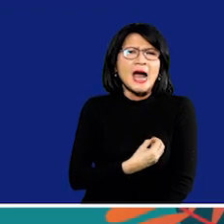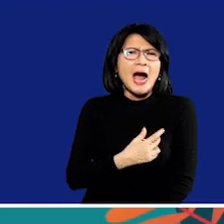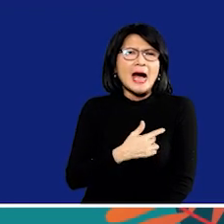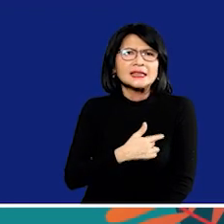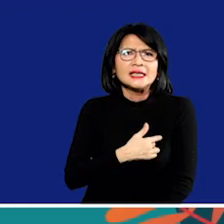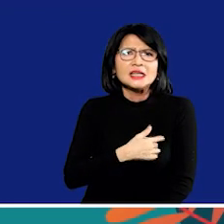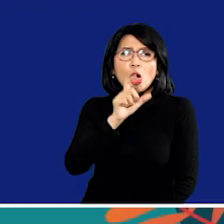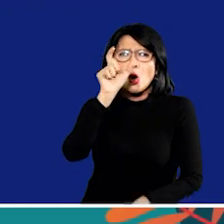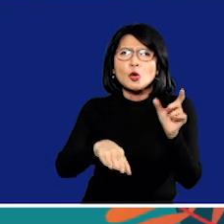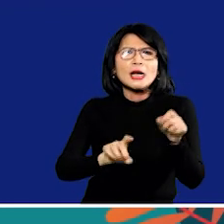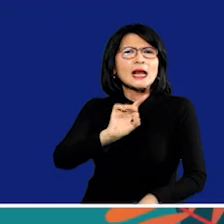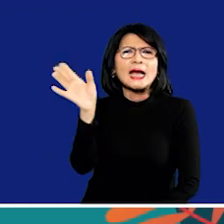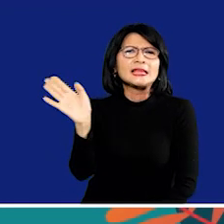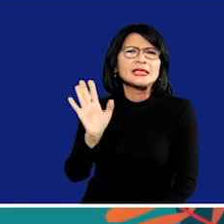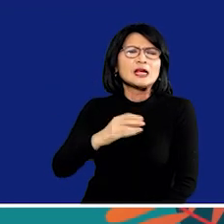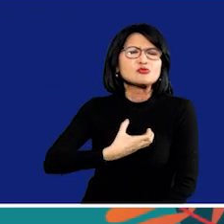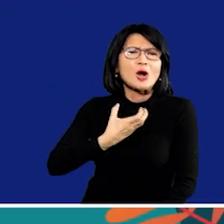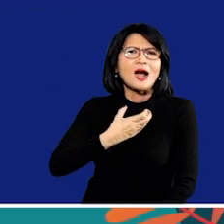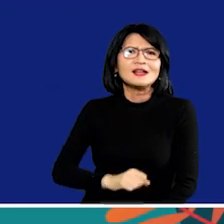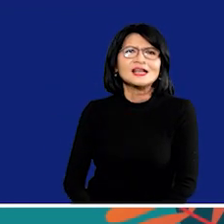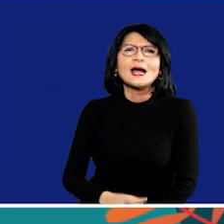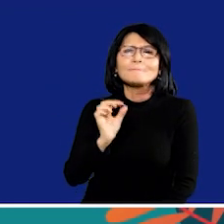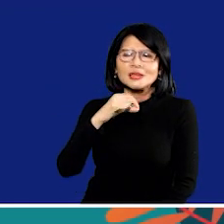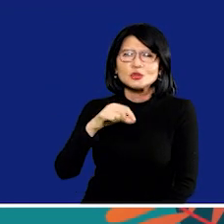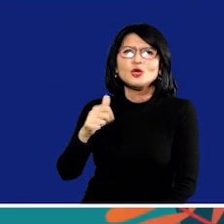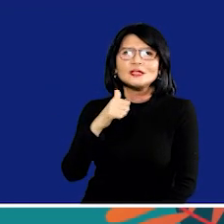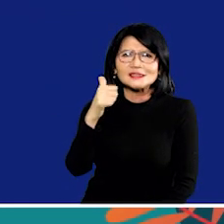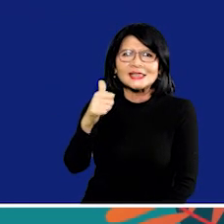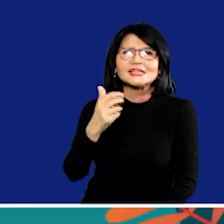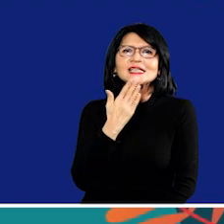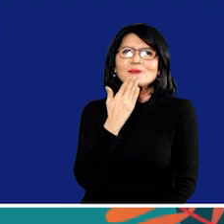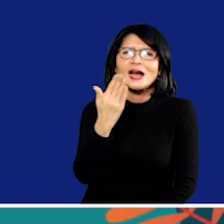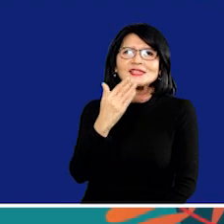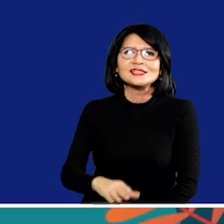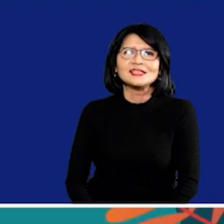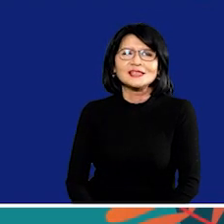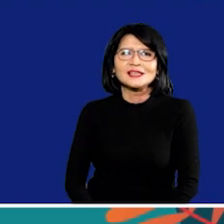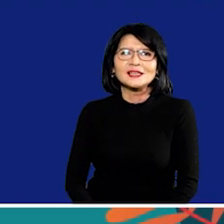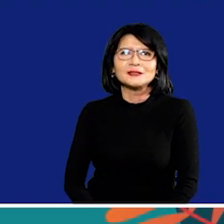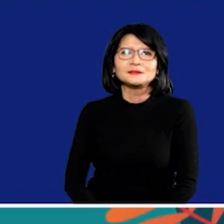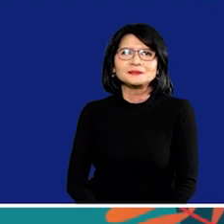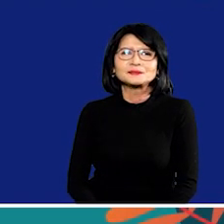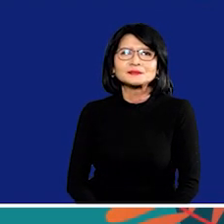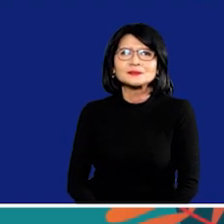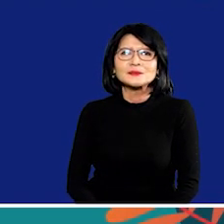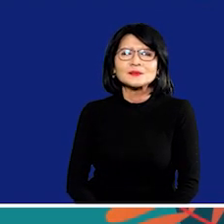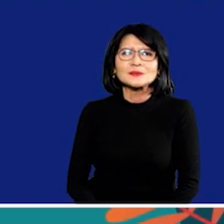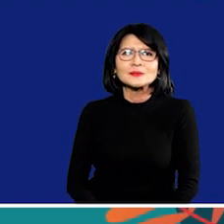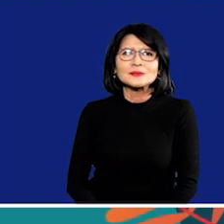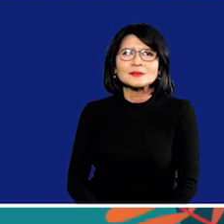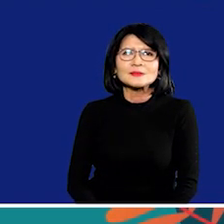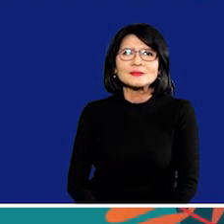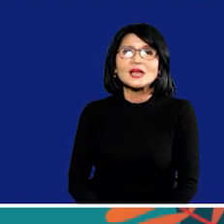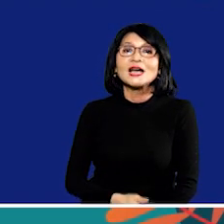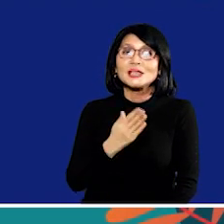itu tepat sekali, Selvin. Terima kasih. Dan iya, luar biasa, selamat lagi pada iya, Selvin sama